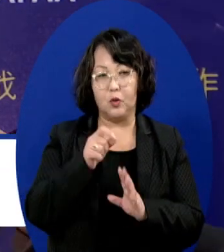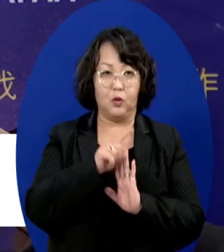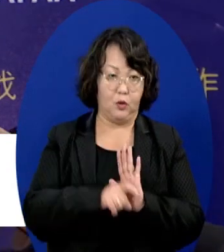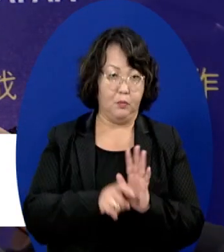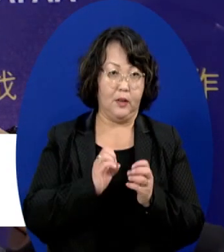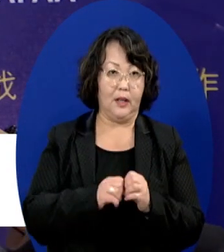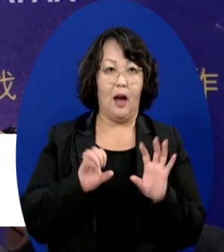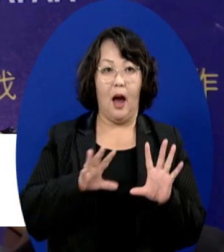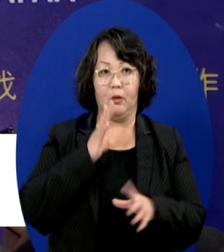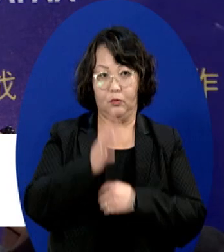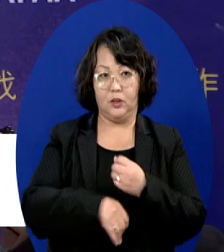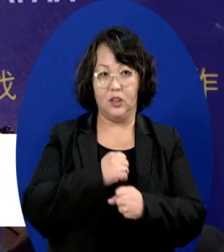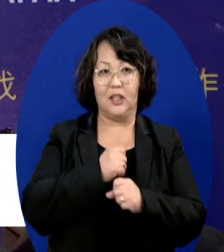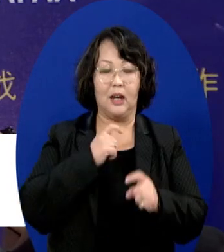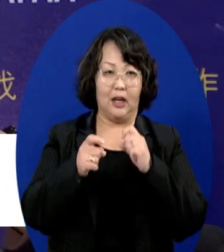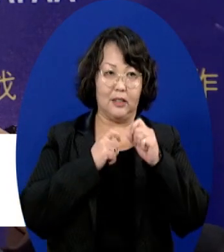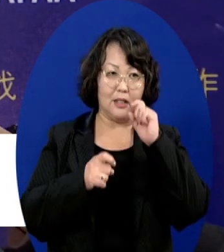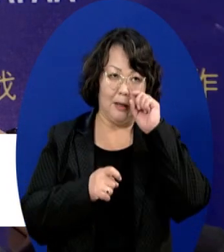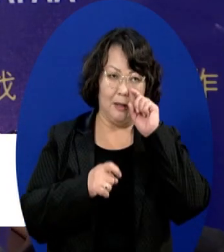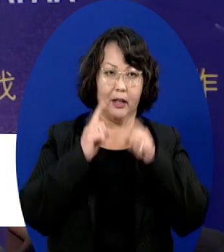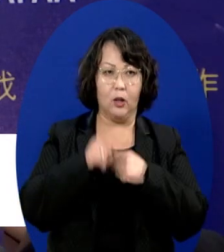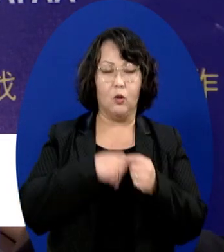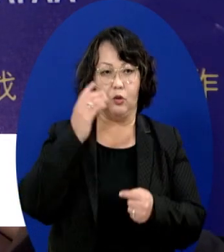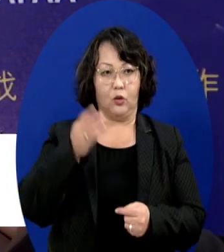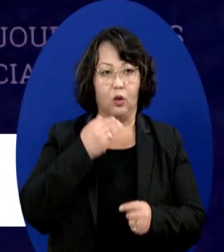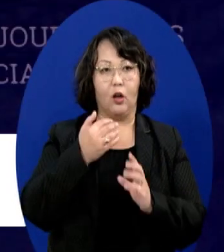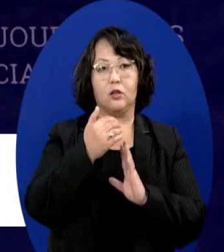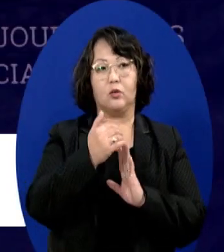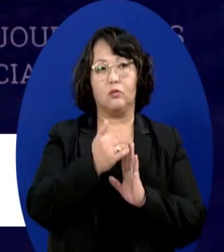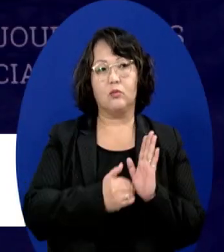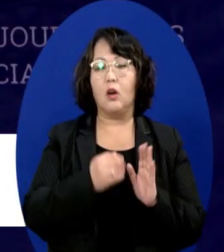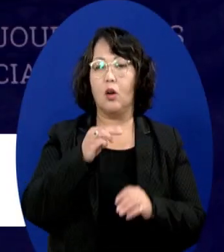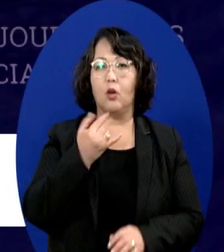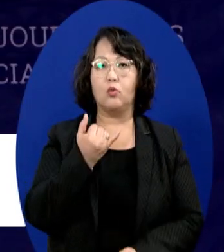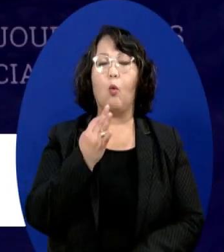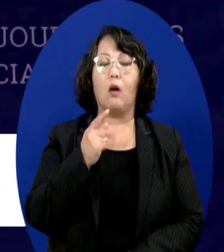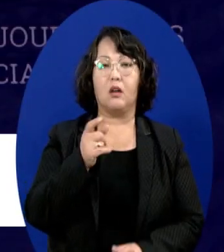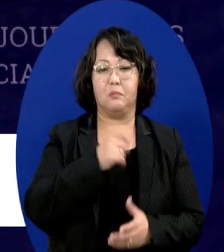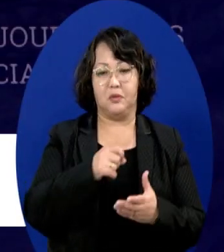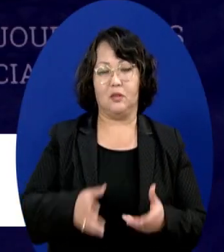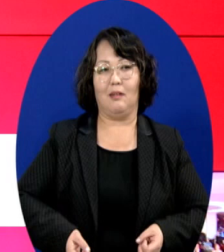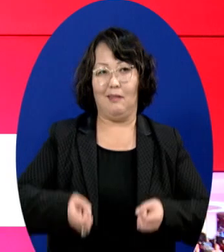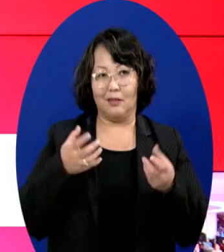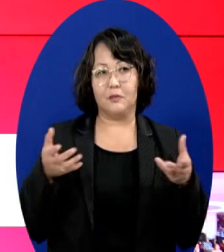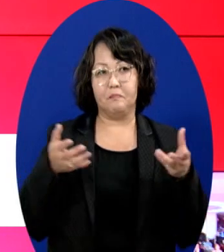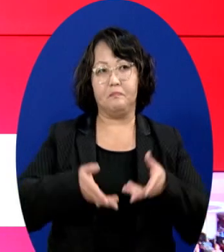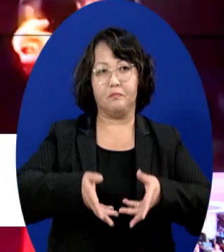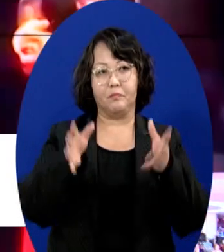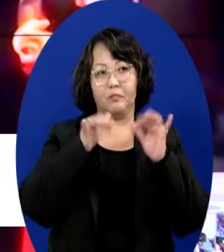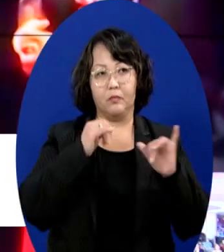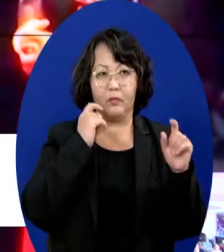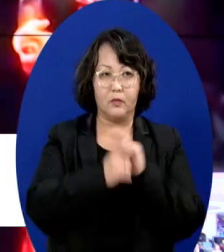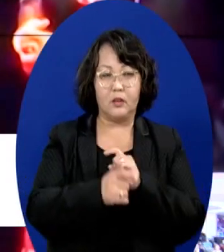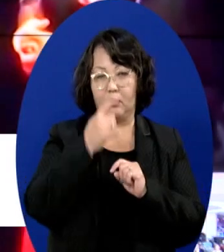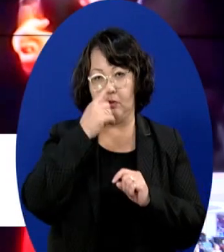хэрэгжүүлэх 10 жилийн харилцааг тодорхойлсон тунхагч гаргахаар онцлогдсон. Хоёр орны хөгжил дэвшил хамтын ажиллагааг эрчимжүүлэхэд Монгол